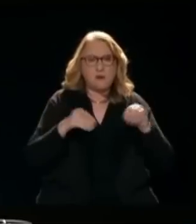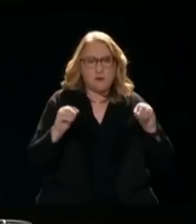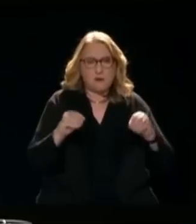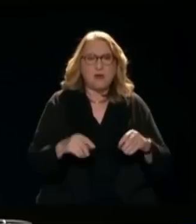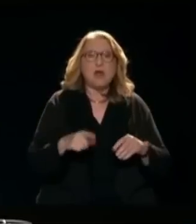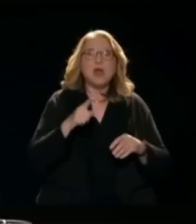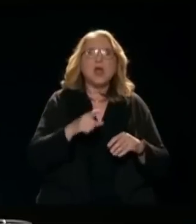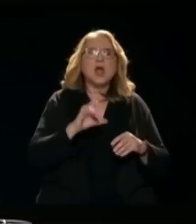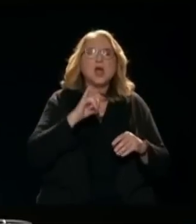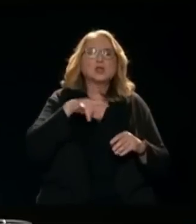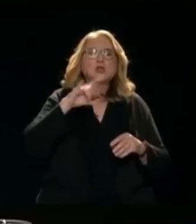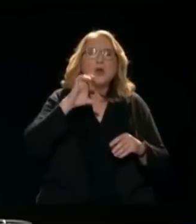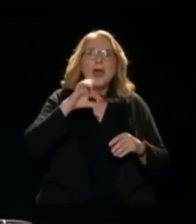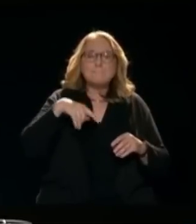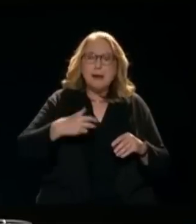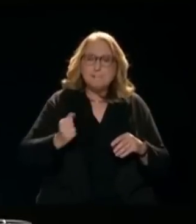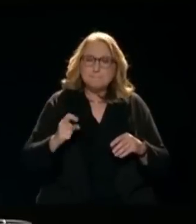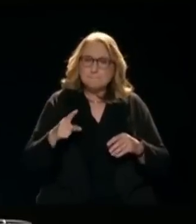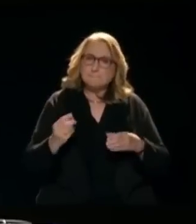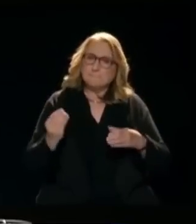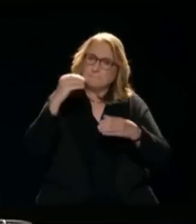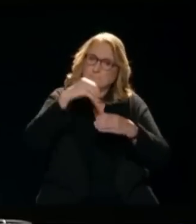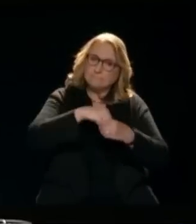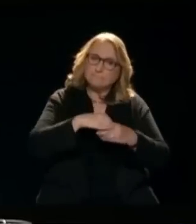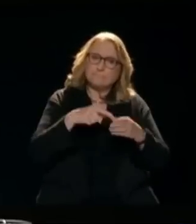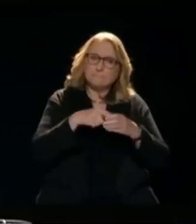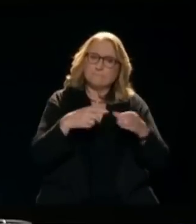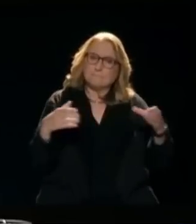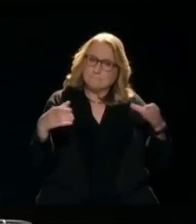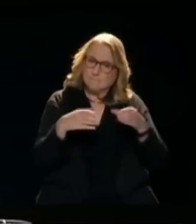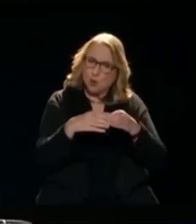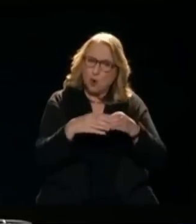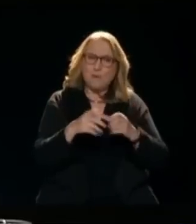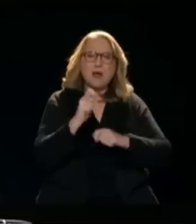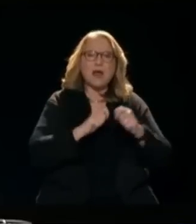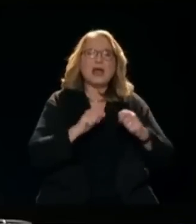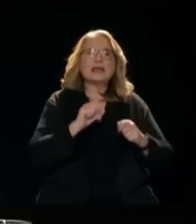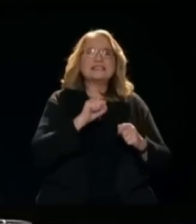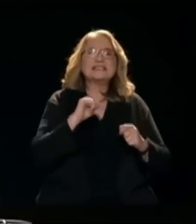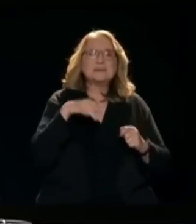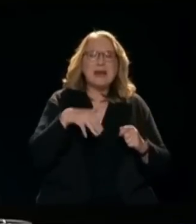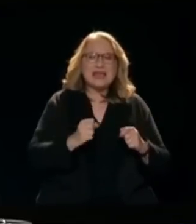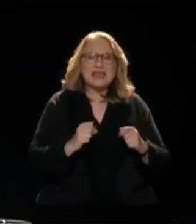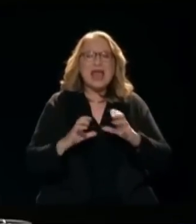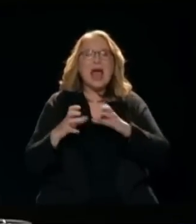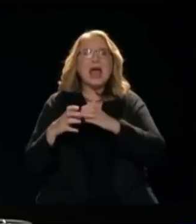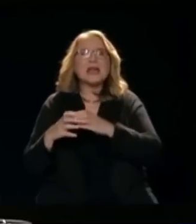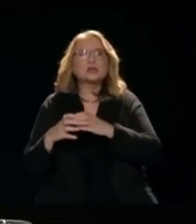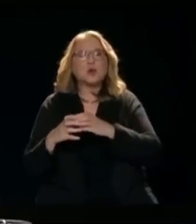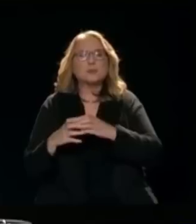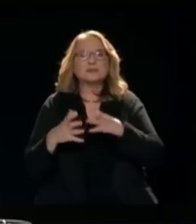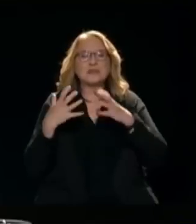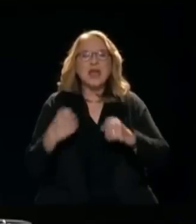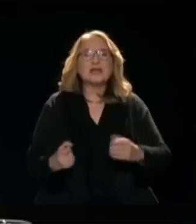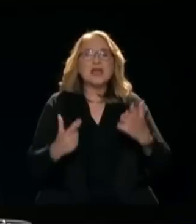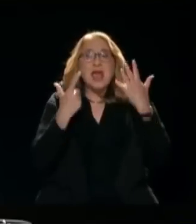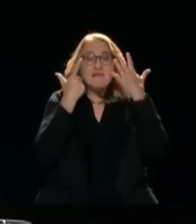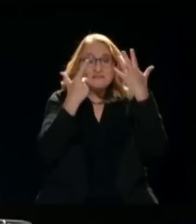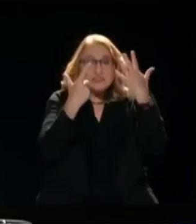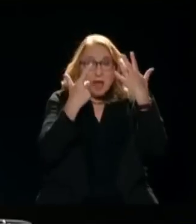κομμάτων. Συμμαχία Ανατροπής. Η Συμμαχία Ανατροπής αποτελείται από 7 κόμματα. Το ΕΠΑΜ είναι ένα από